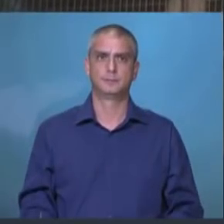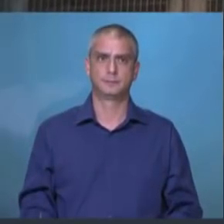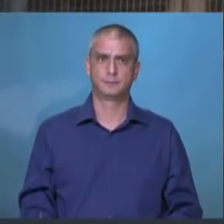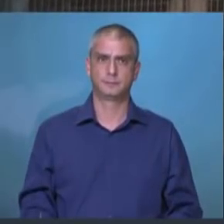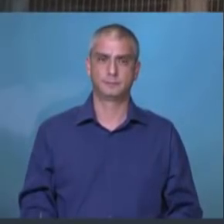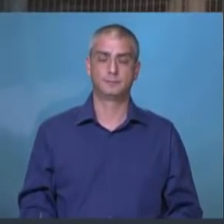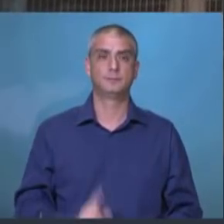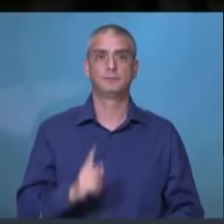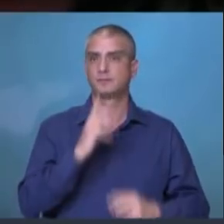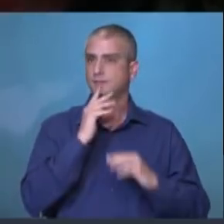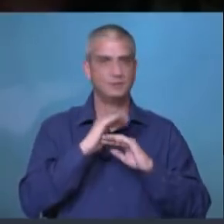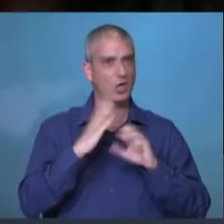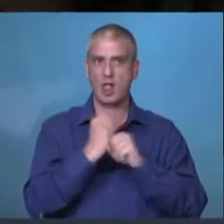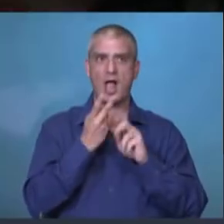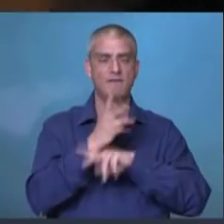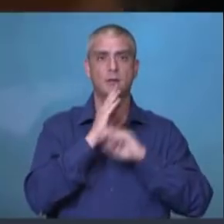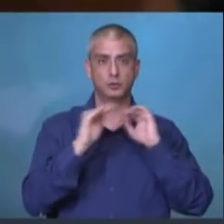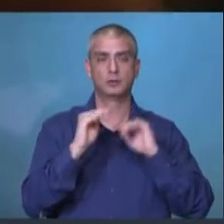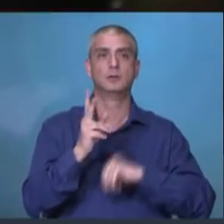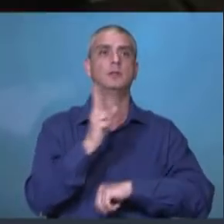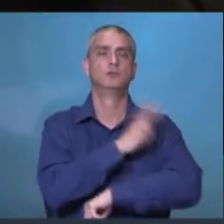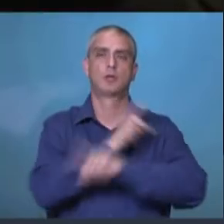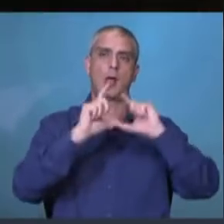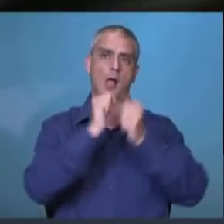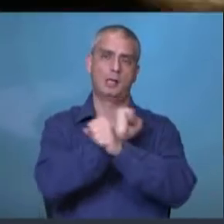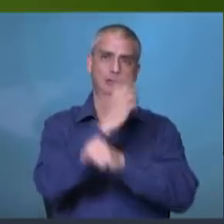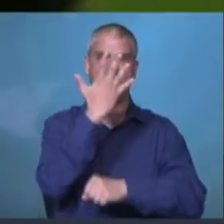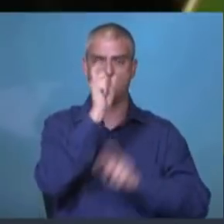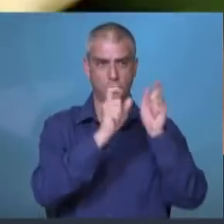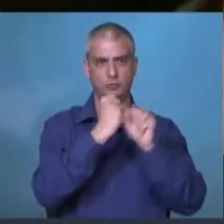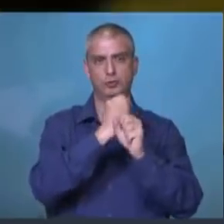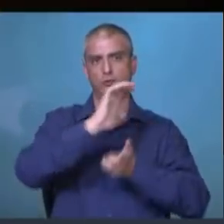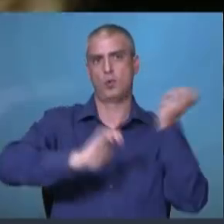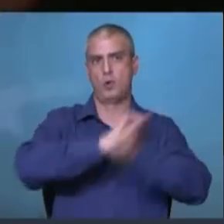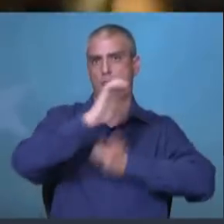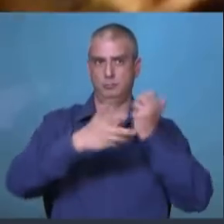אבל בשקט זה לא עבר. המשטרה עצרה 5 מפגינים שהפרו את הסדר הציבורי.